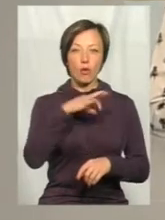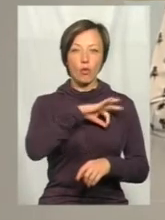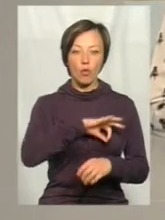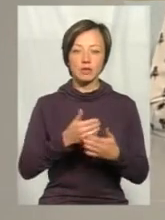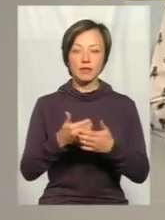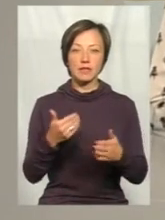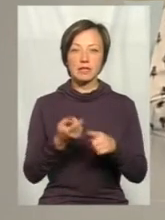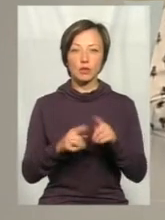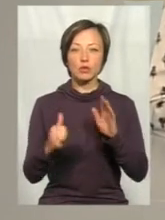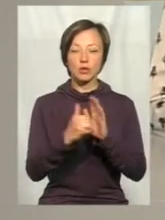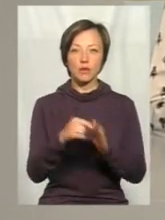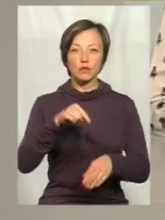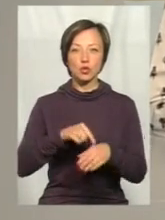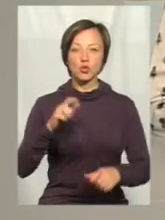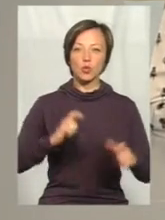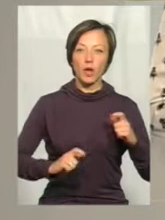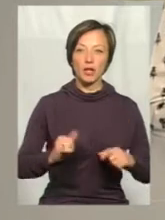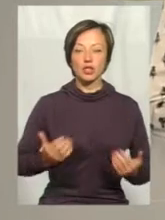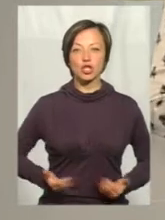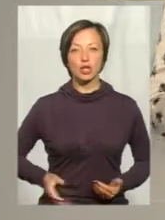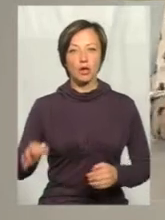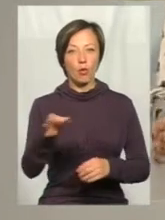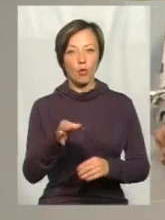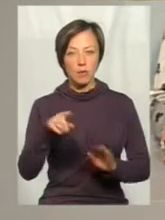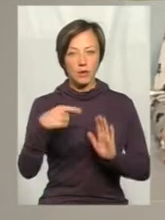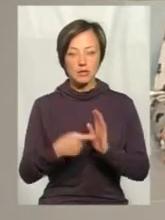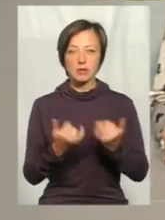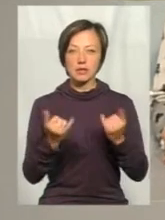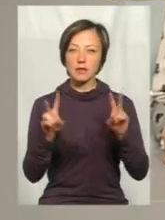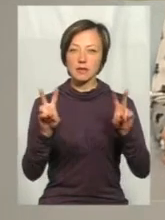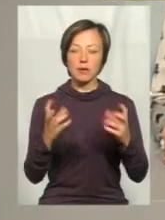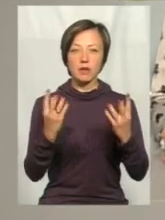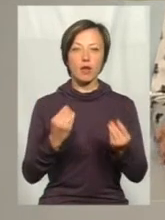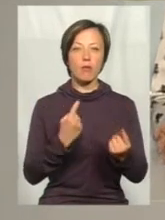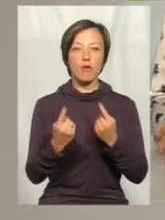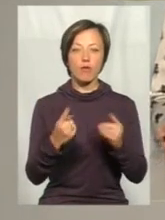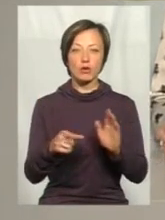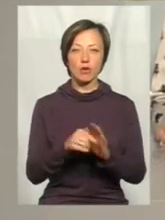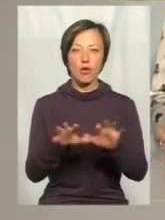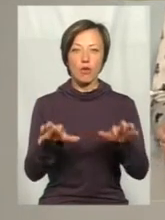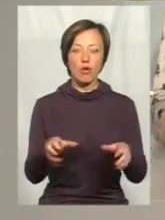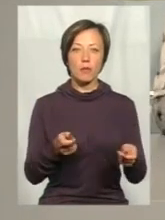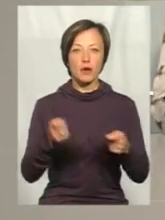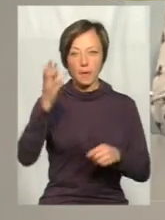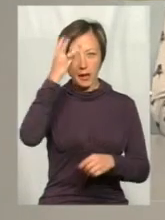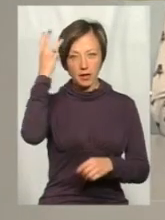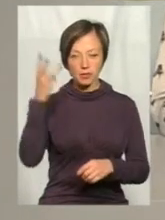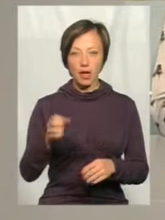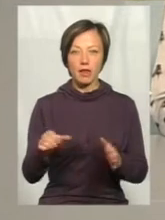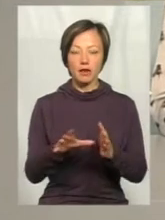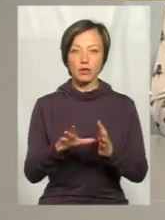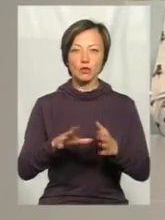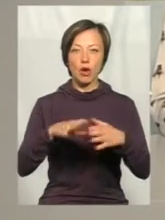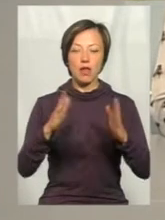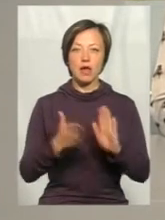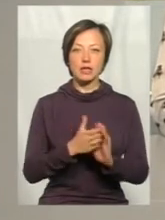їх встановлення відчують і студенти, і жителі області? Про це нині у темі дня поговоримо із головою правління Хмельницького енергетичного